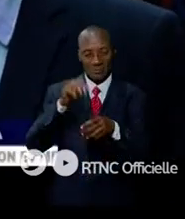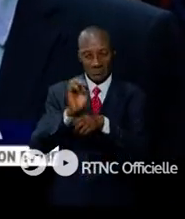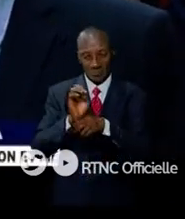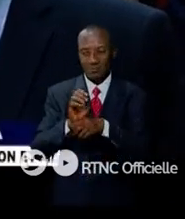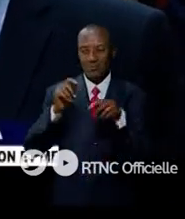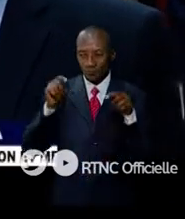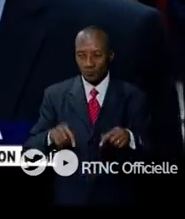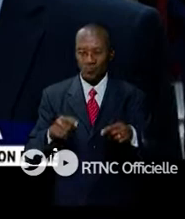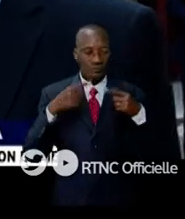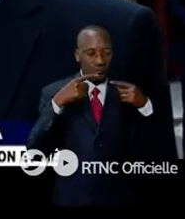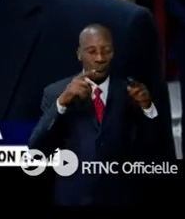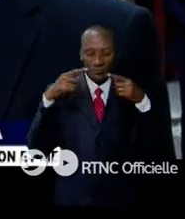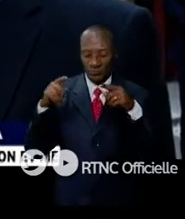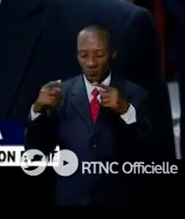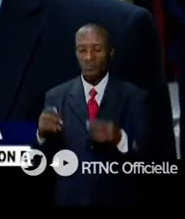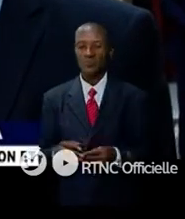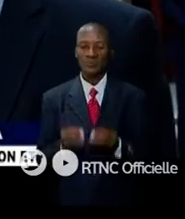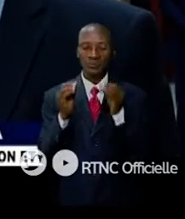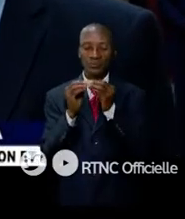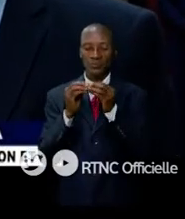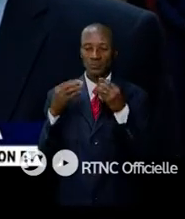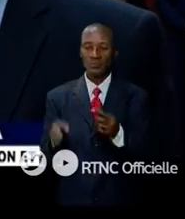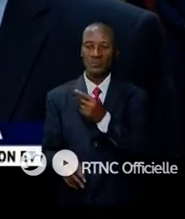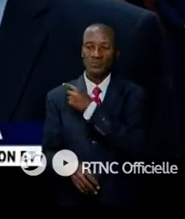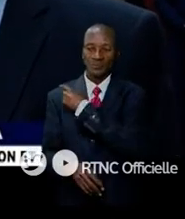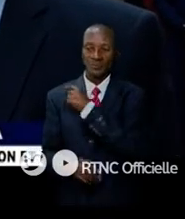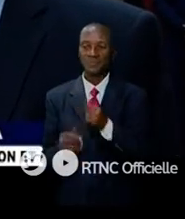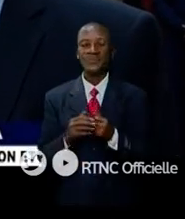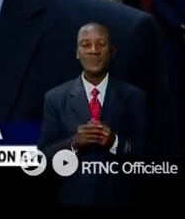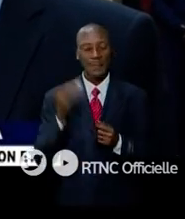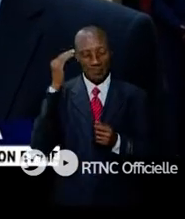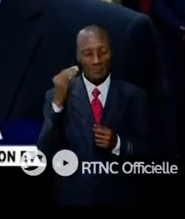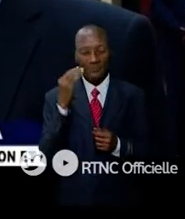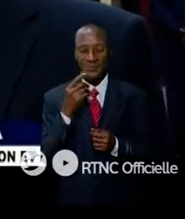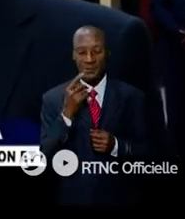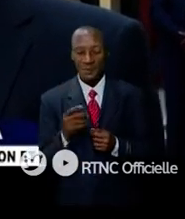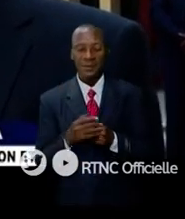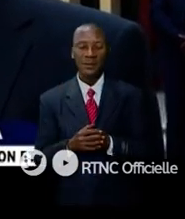l'instigation, si j'ose dire, du chef de l'État et du Premier ministre, que je voie